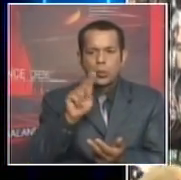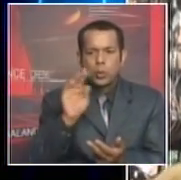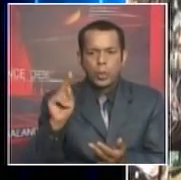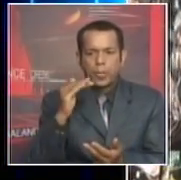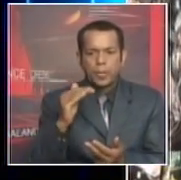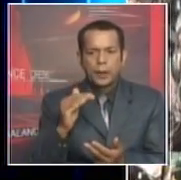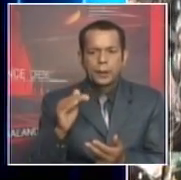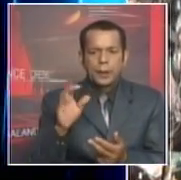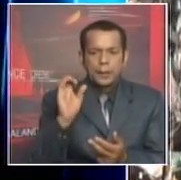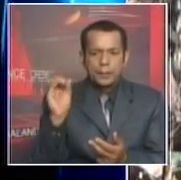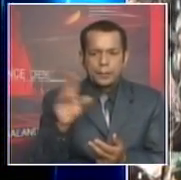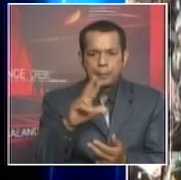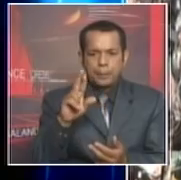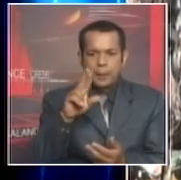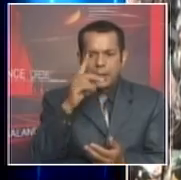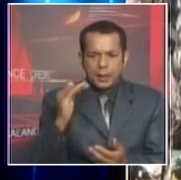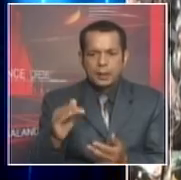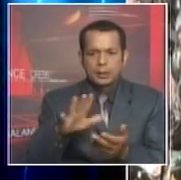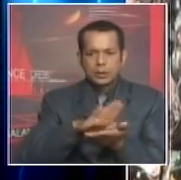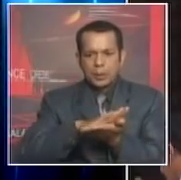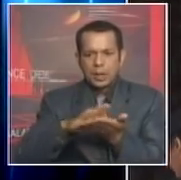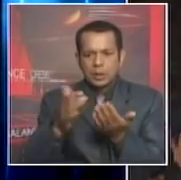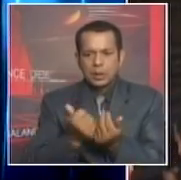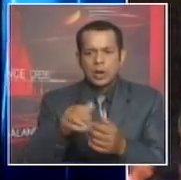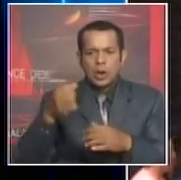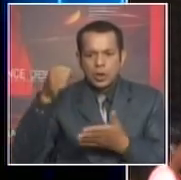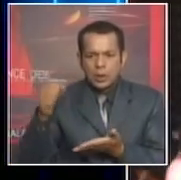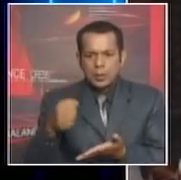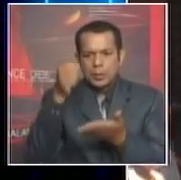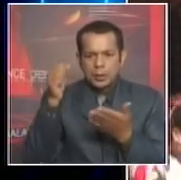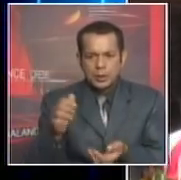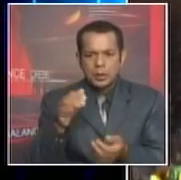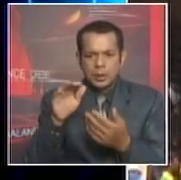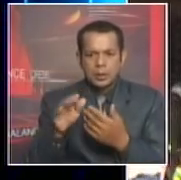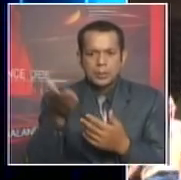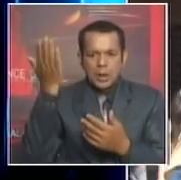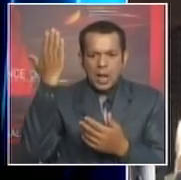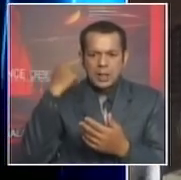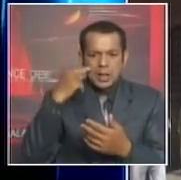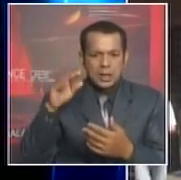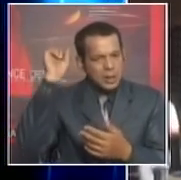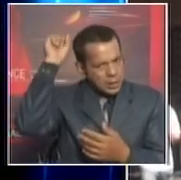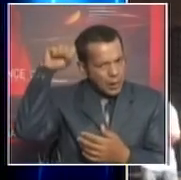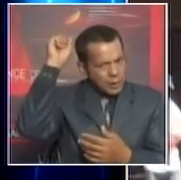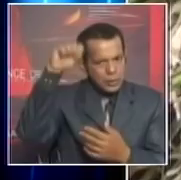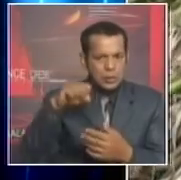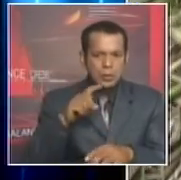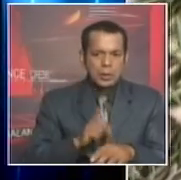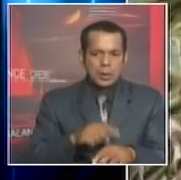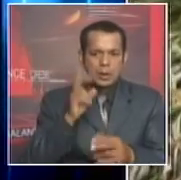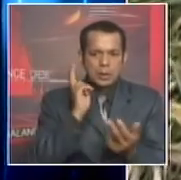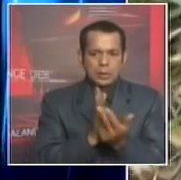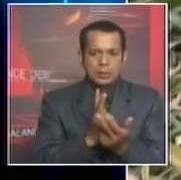पन्छाउन घरमा सफा सुग्घर गरेर घण्टाकर्ण दहन गर्ने चलन पौराणिक कालदेखि नै नेवारी समुदायमा प्रचलित छ।